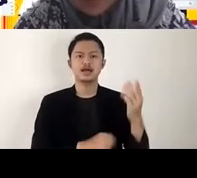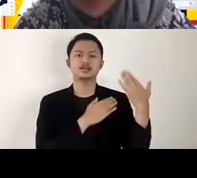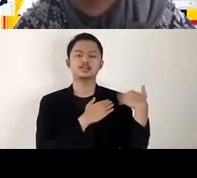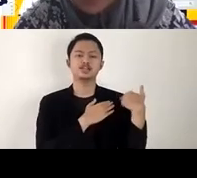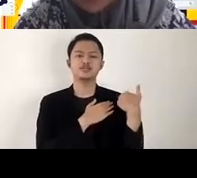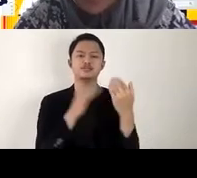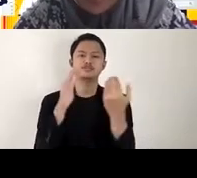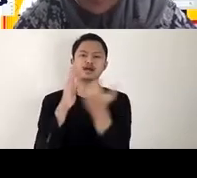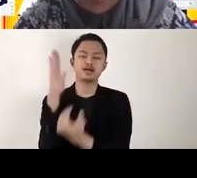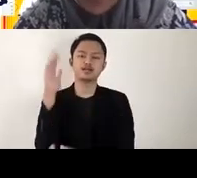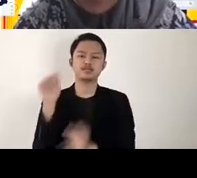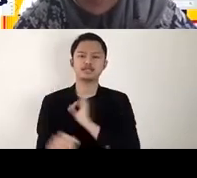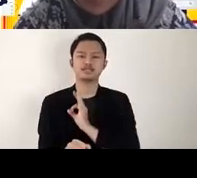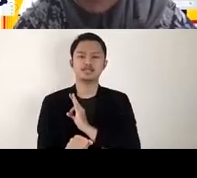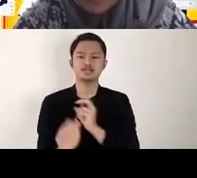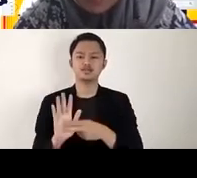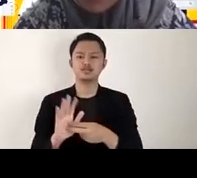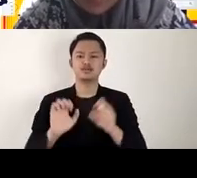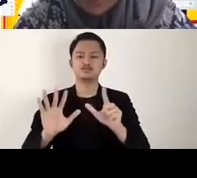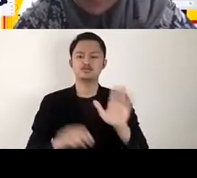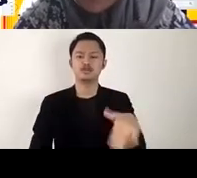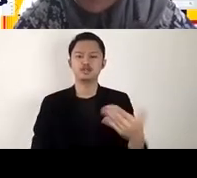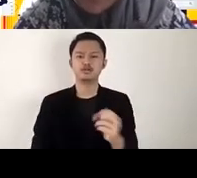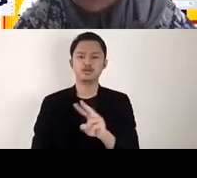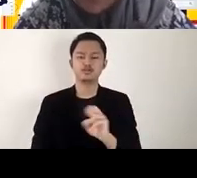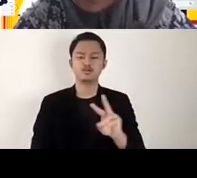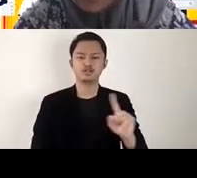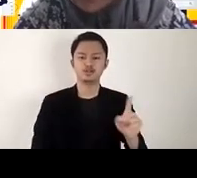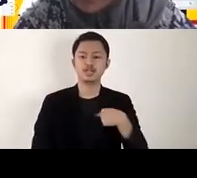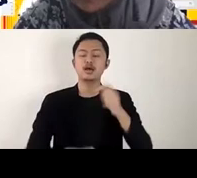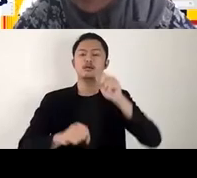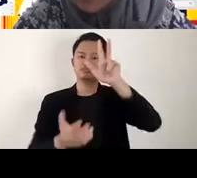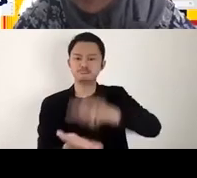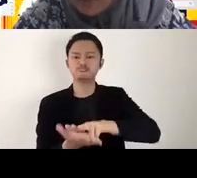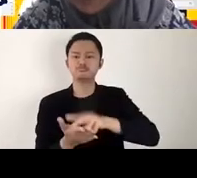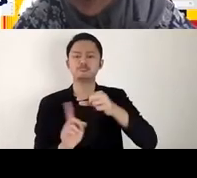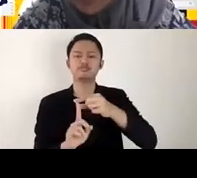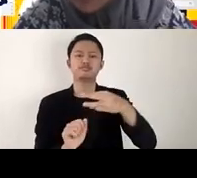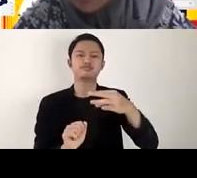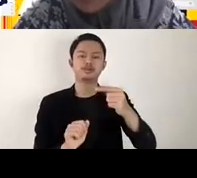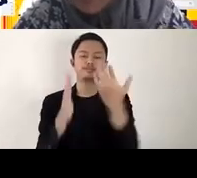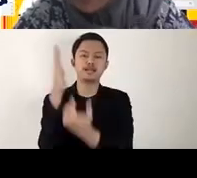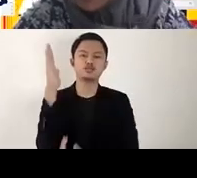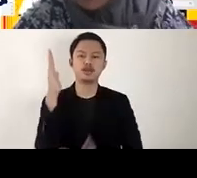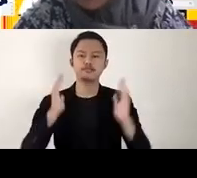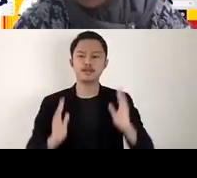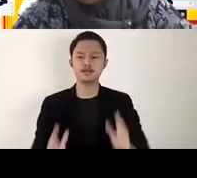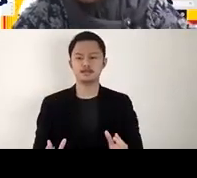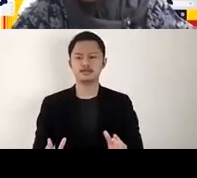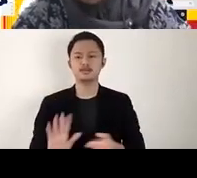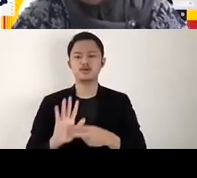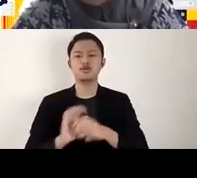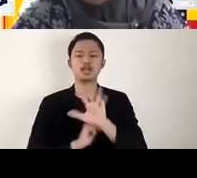7 Tahun 2001 kita baru saja memecahkan perban peraturan badan kuat berbendera nomor lima tahun